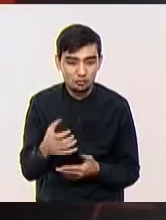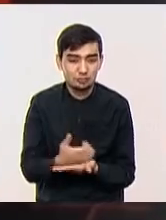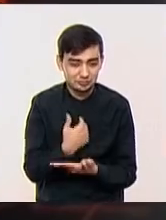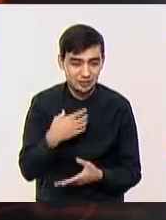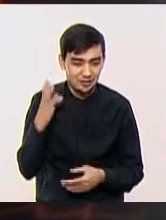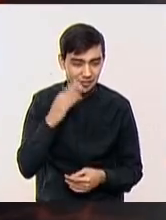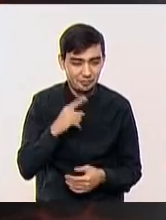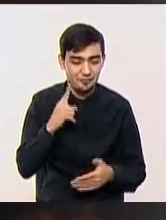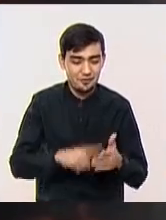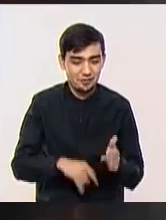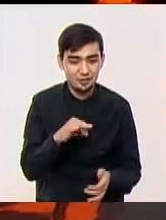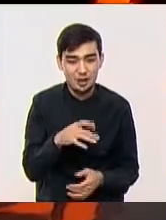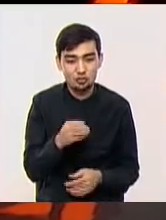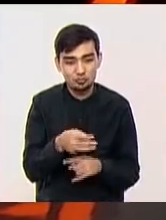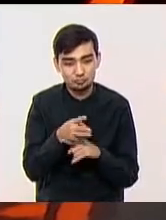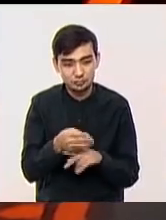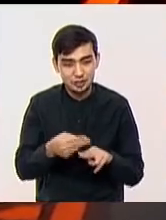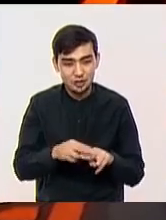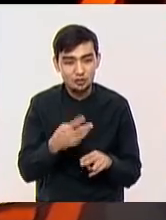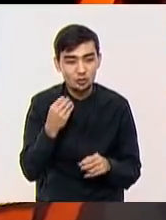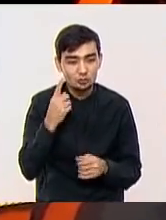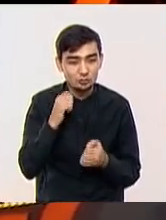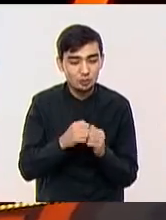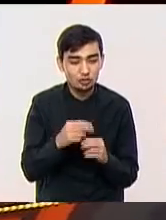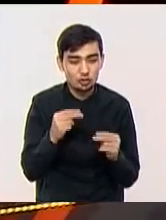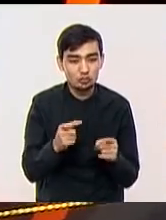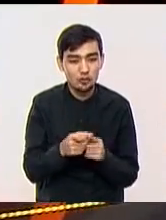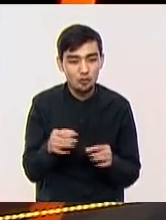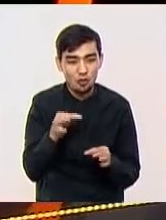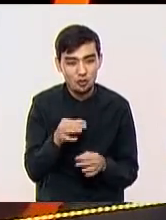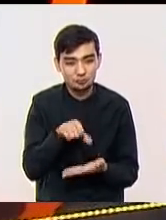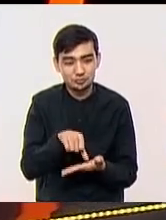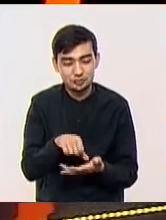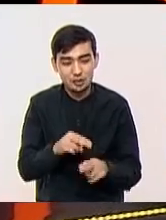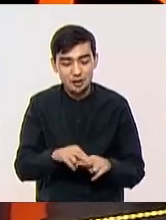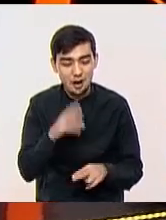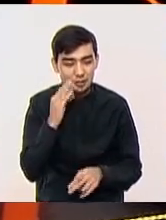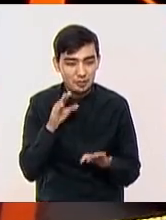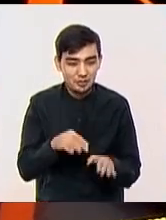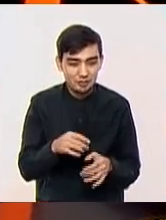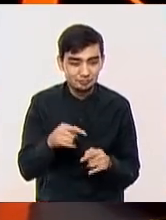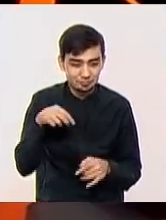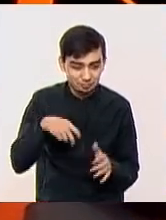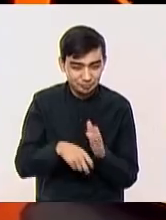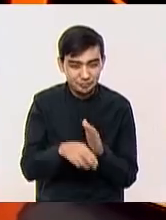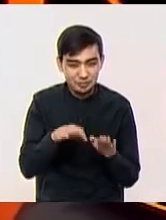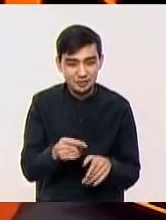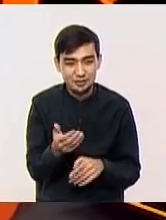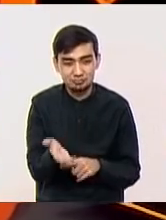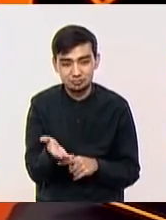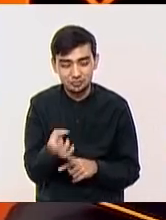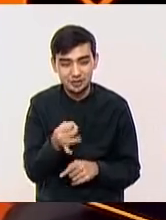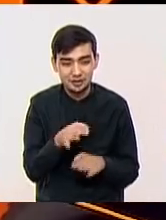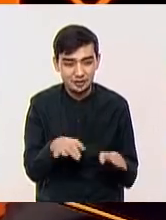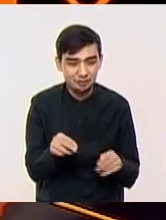сенімді. Ал мына кадрлар естеріңізде болса, сөздің шыны керектің кейіпкерлері Алматыдағы жер асты өткелінде қайыр тілеп,